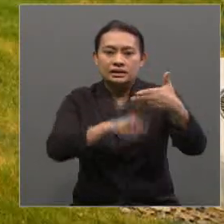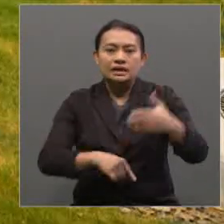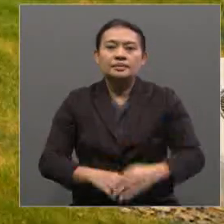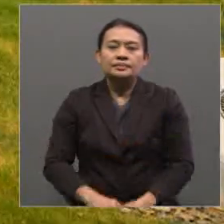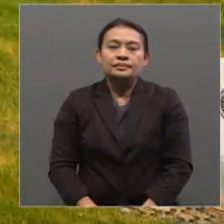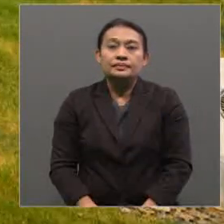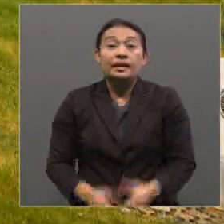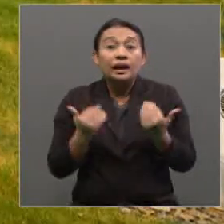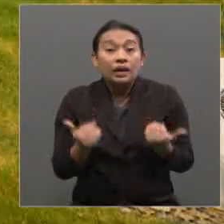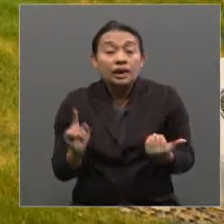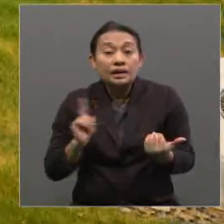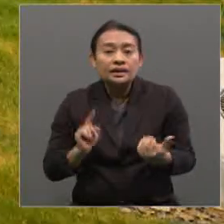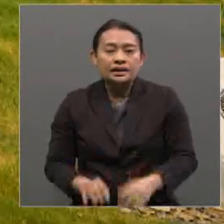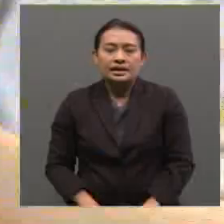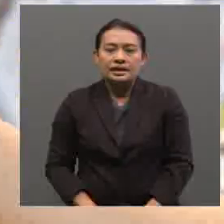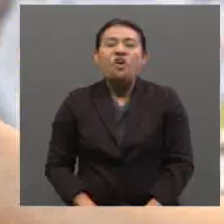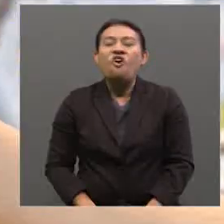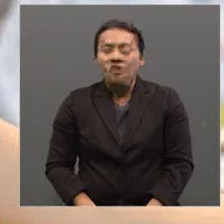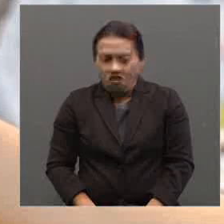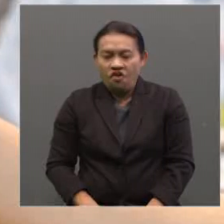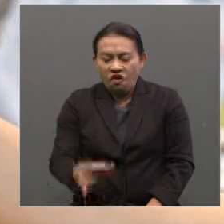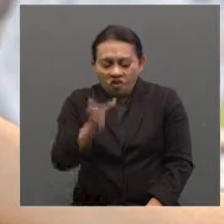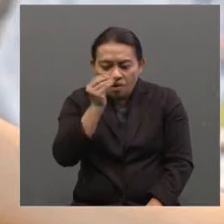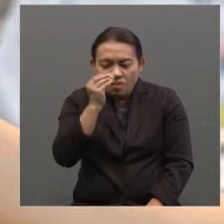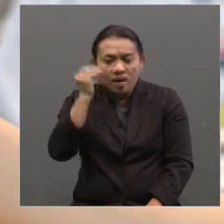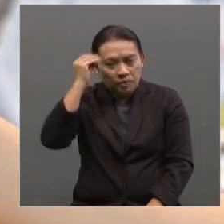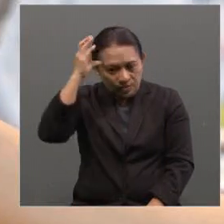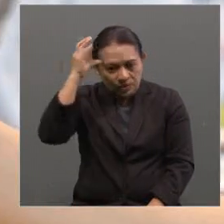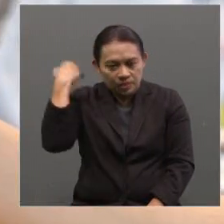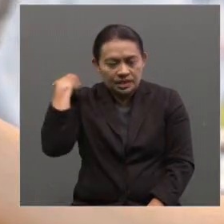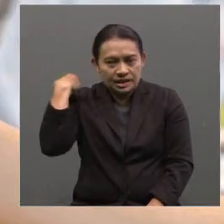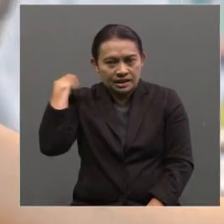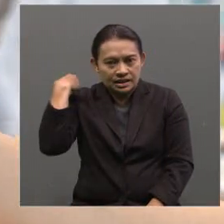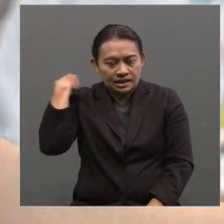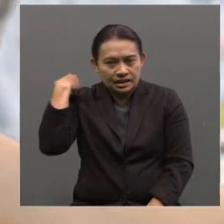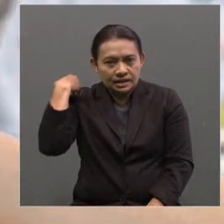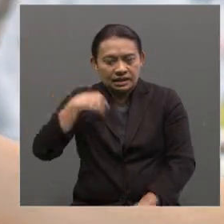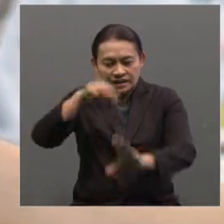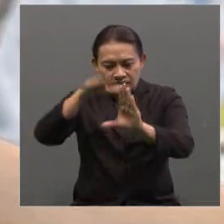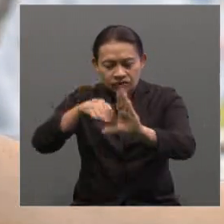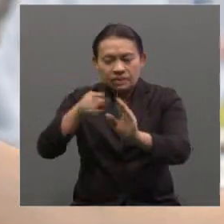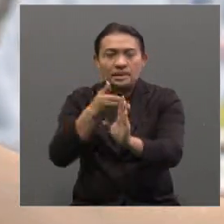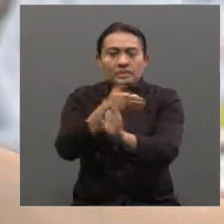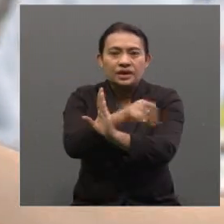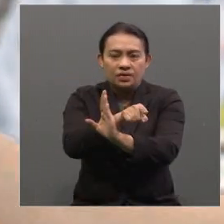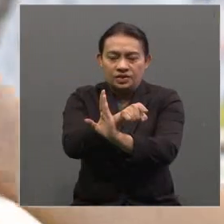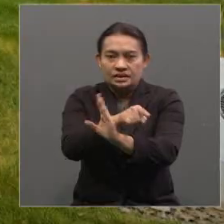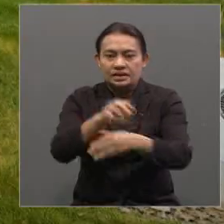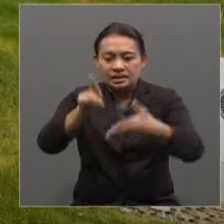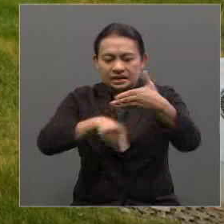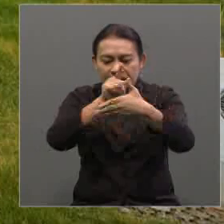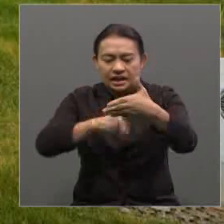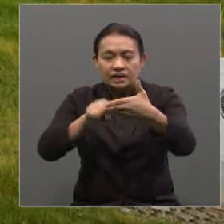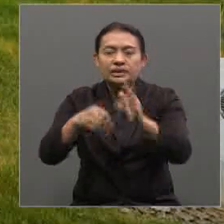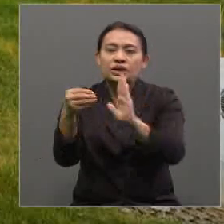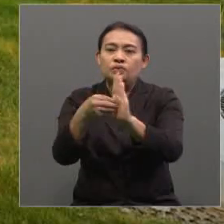าง ก็พอจะมีความรู้เรื่องการเลือกตั้งมาแล้วก็ลงทะเบียนเลือกตั้งอยู่ที่กรุงเทพเลย อ๋อครับผมแล้วเวล